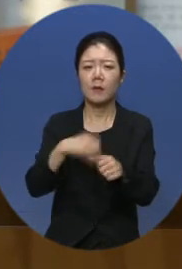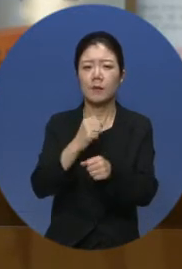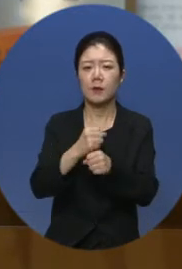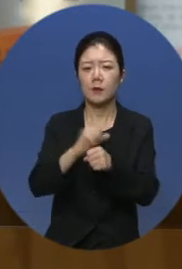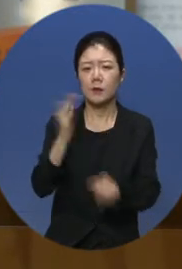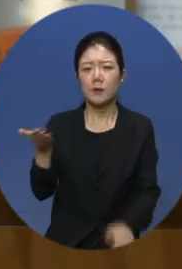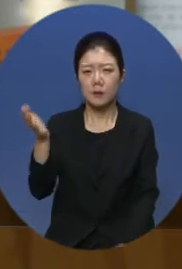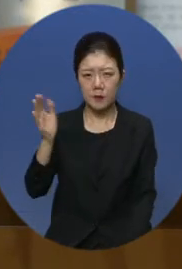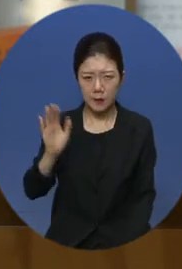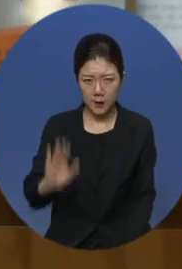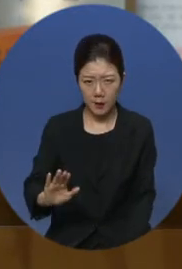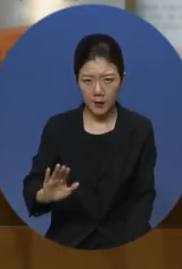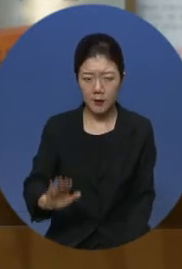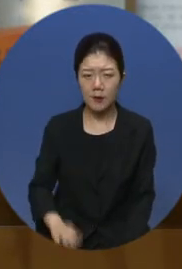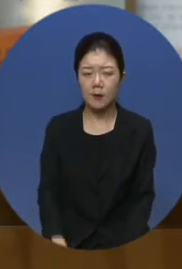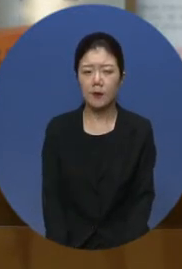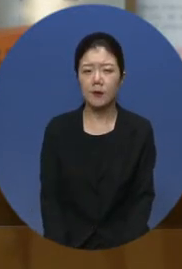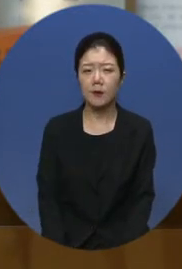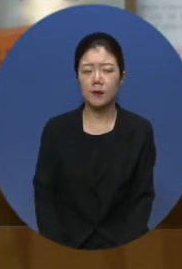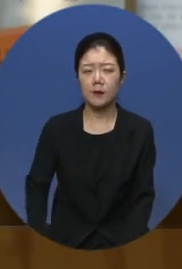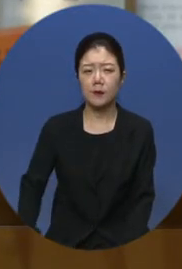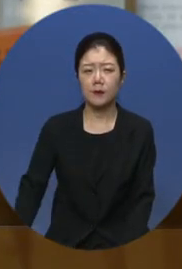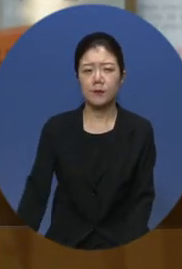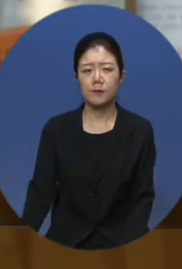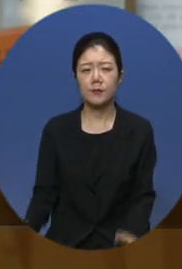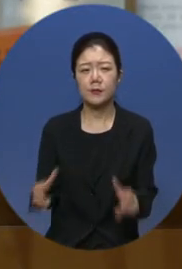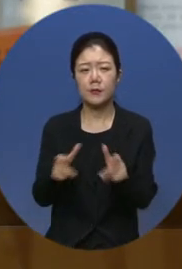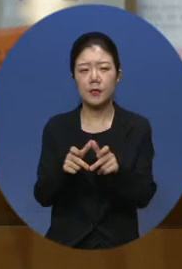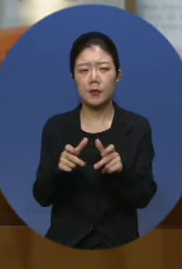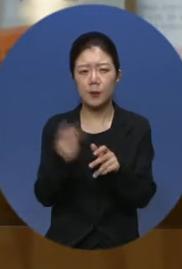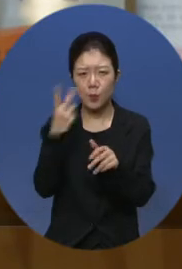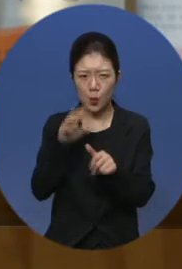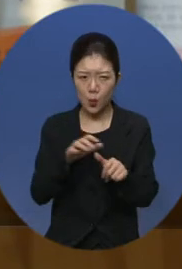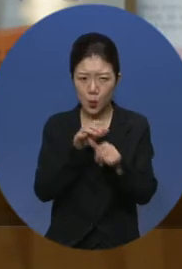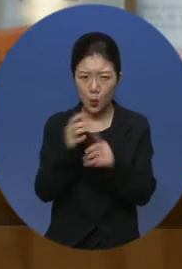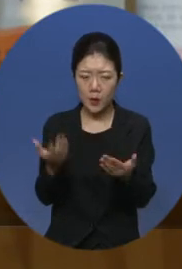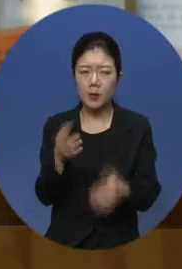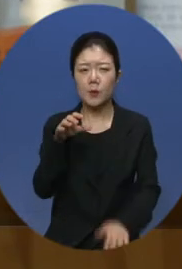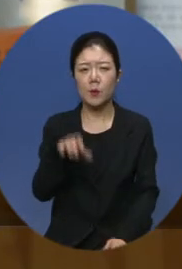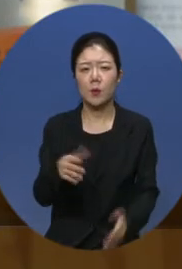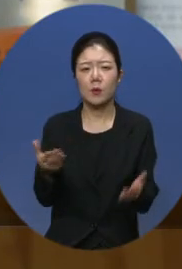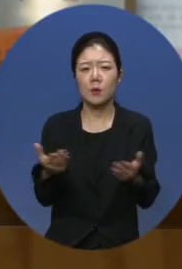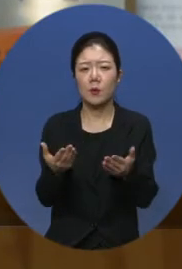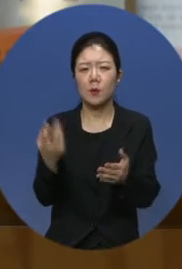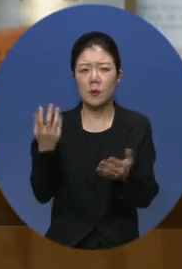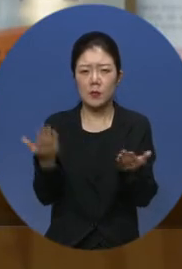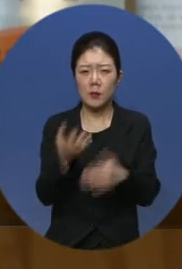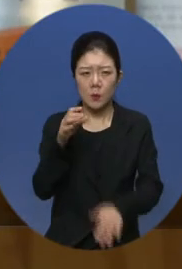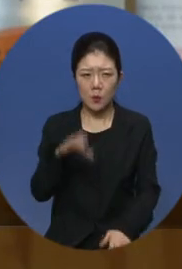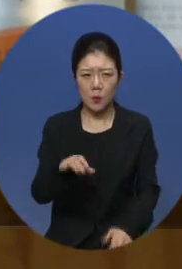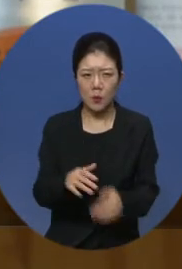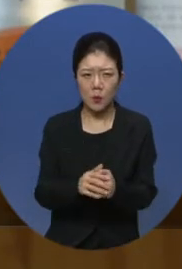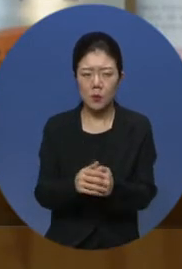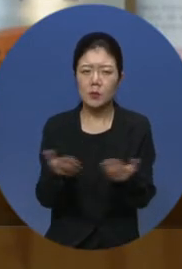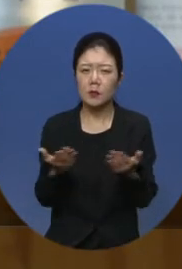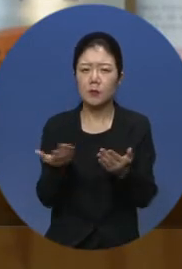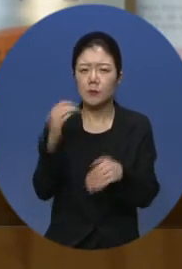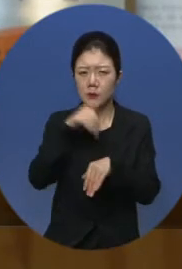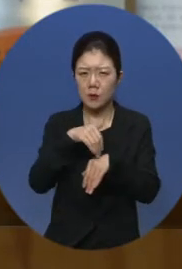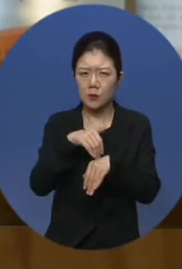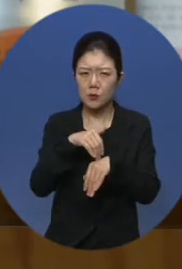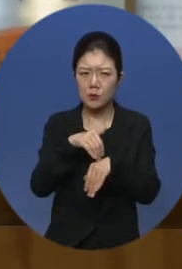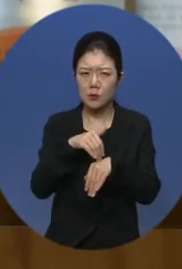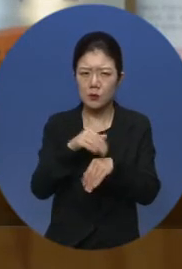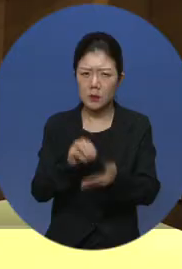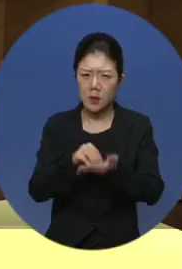되는데 아직까지는 장애인 보호작업장, 근로작업장, 그리고 직업정응훈련시설에 들어가는 것이